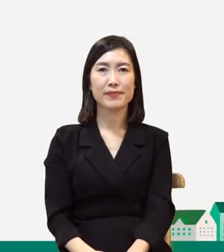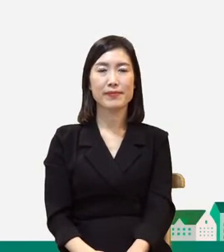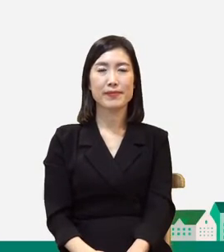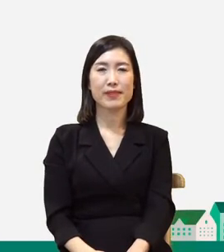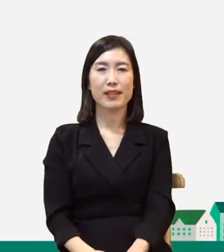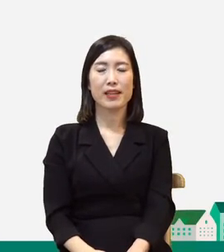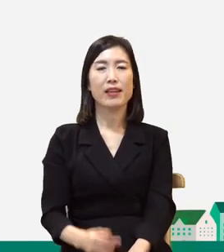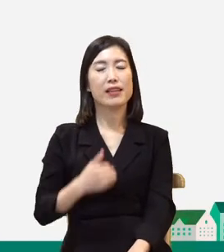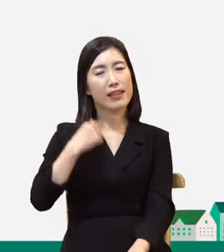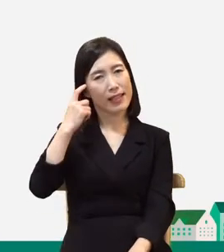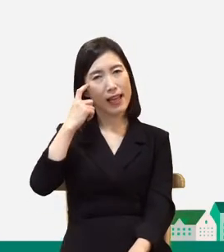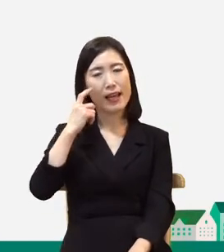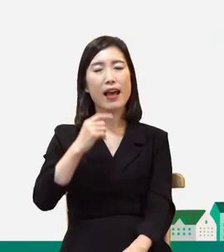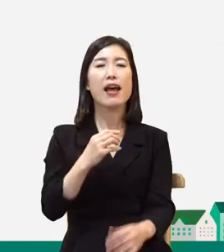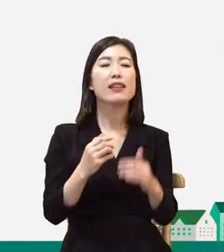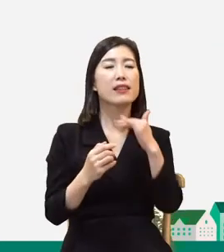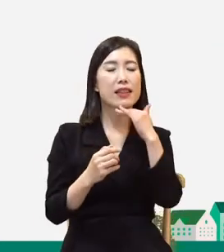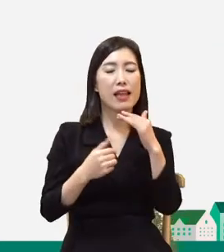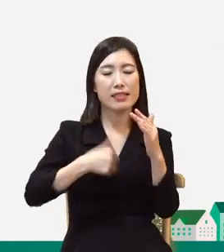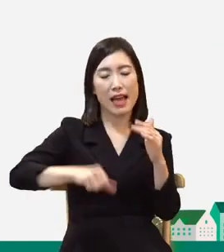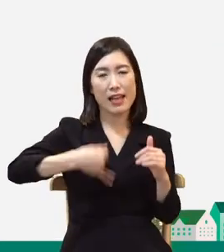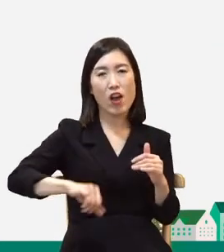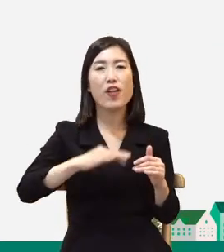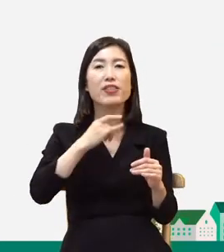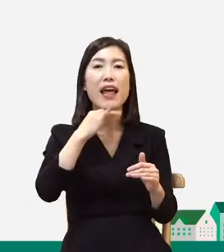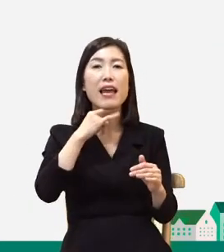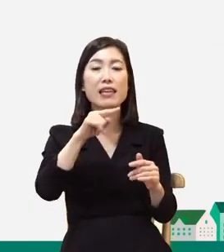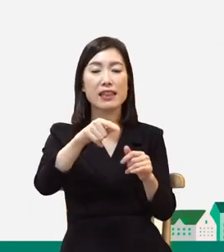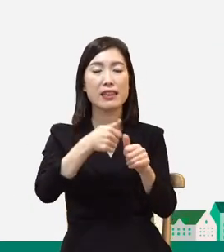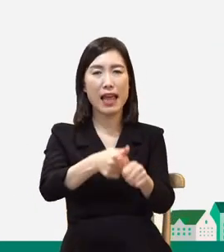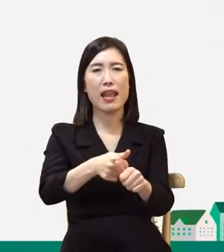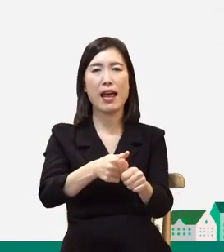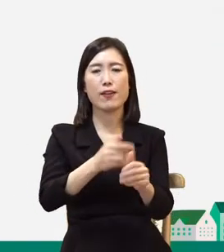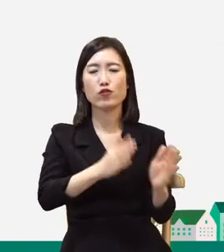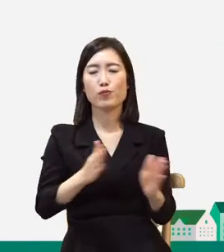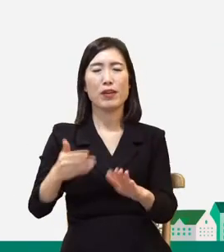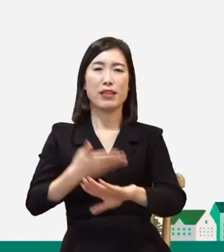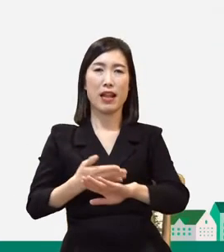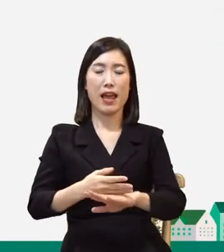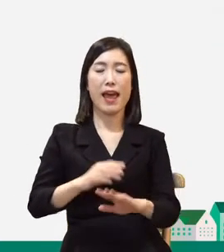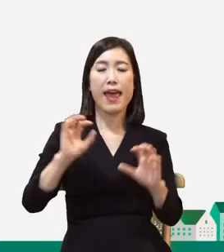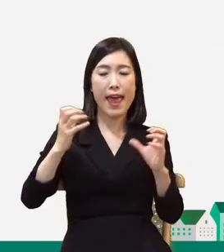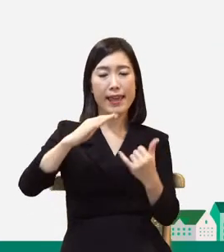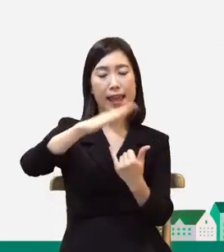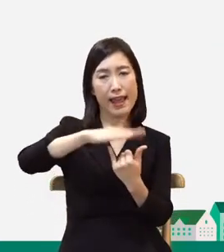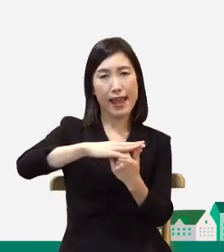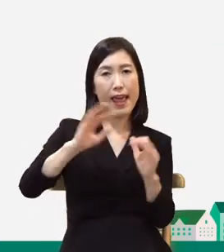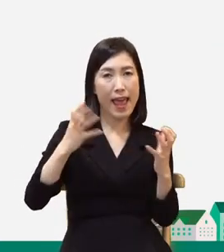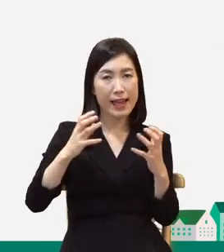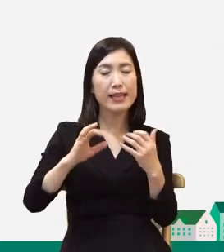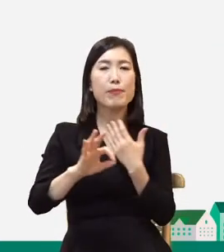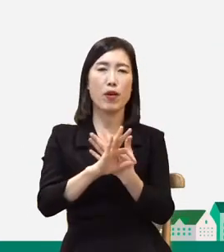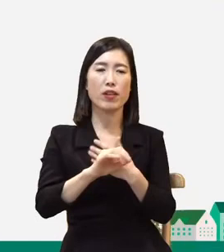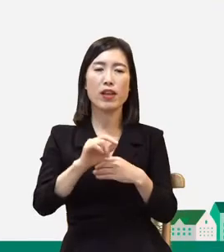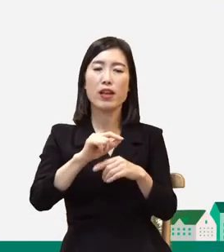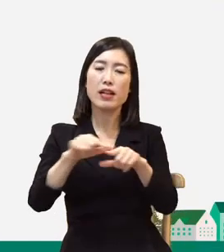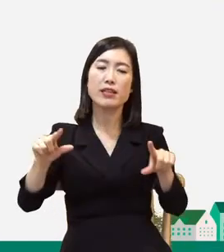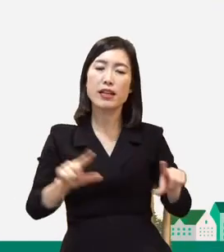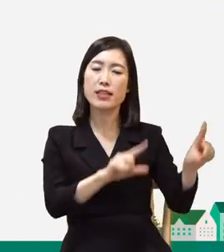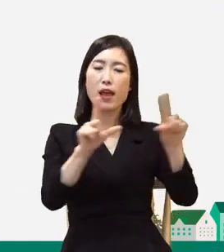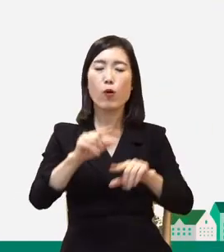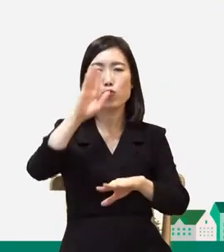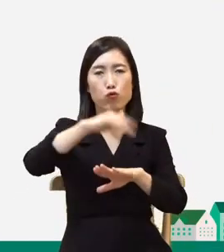생애 주기별로 각각의 준비 사항들이 굉장히 다르다고 생각합니다. 그래서 아동기 때는 아동기 나름대로 일상생활